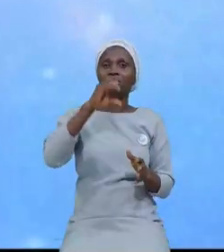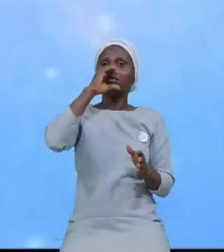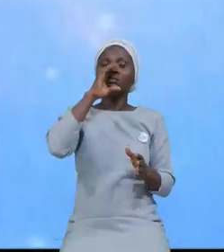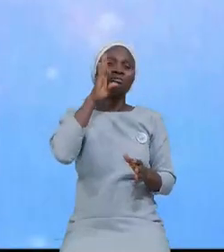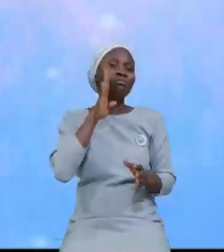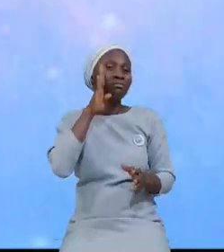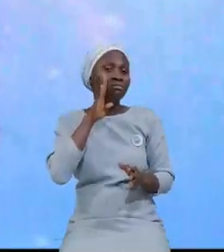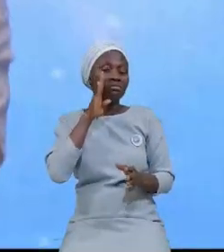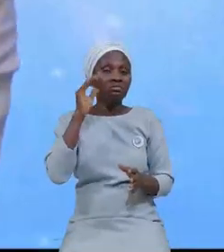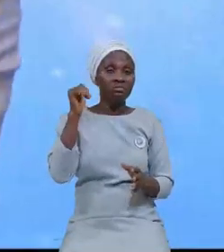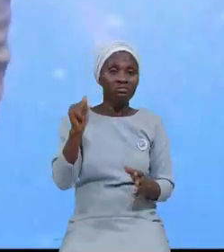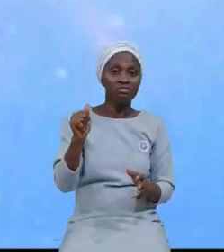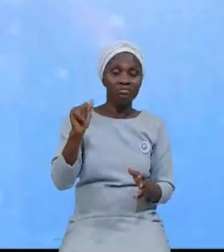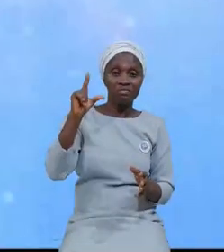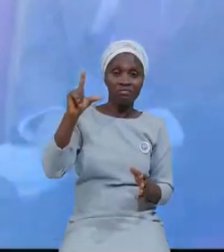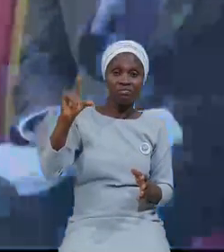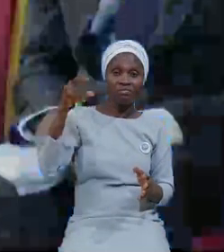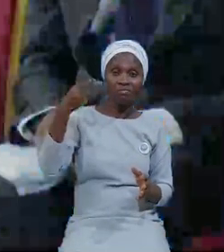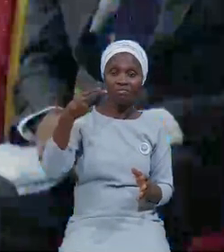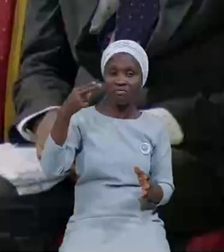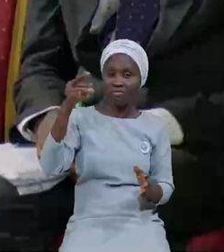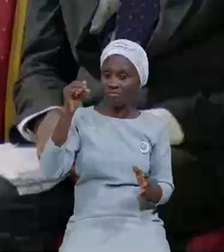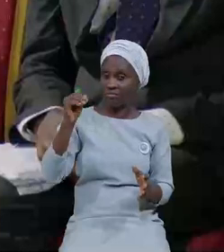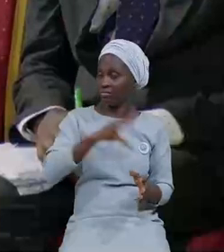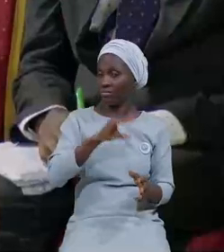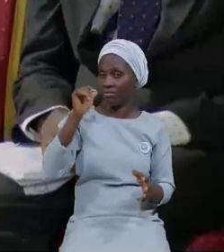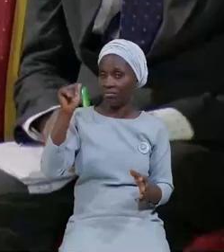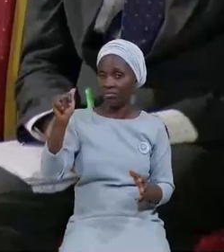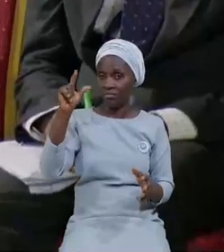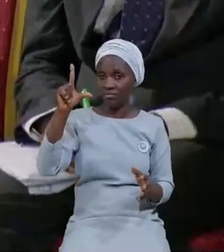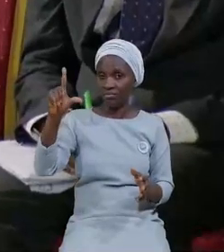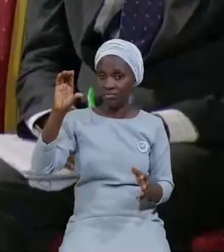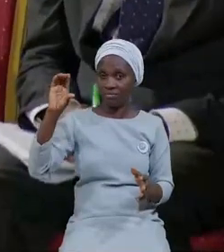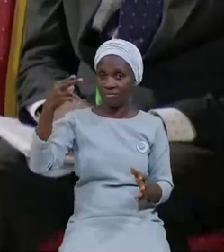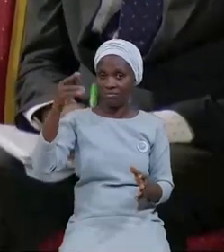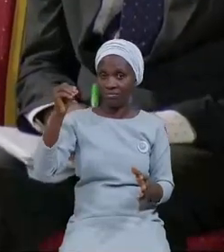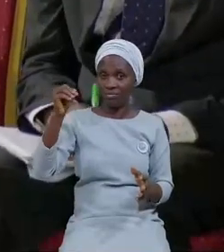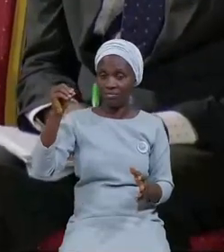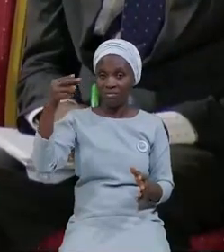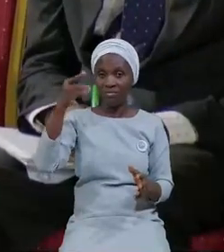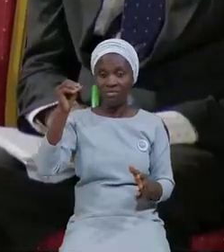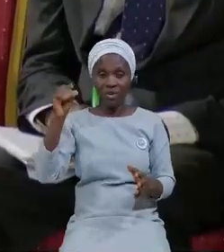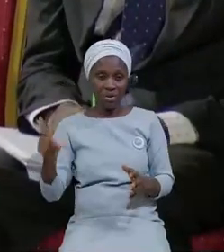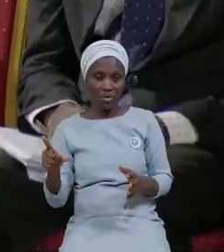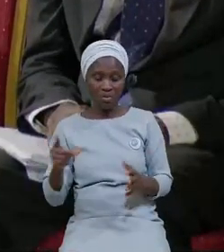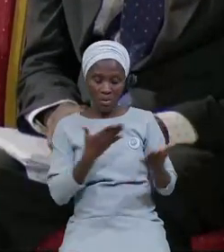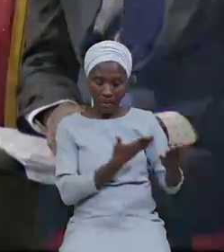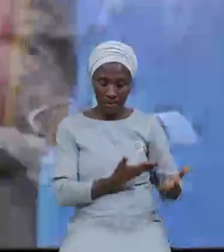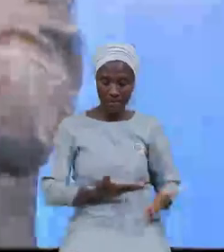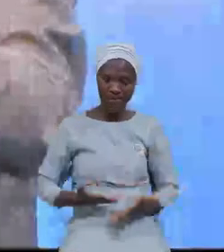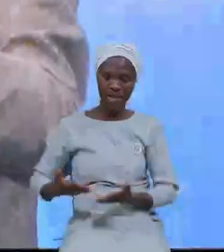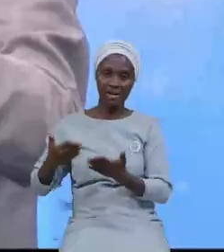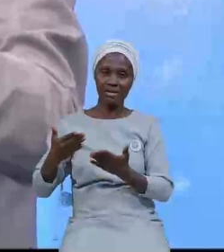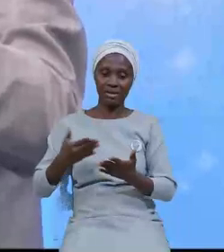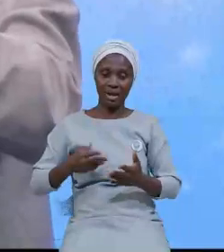l'alcool cause la tension artérielle et finalement cette tension sera connectée